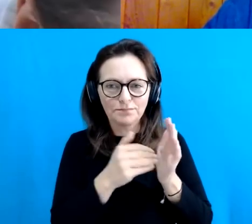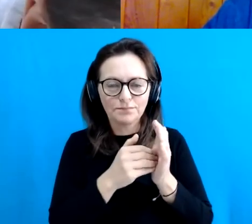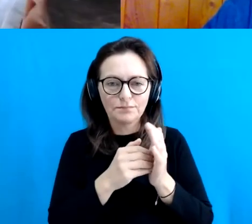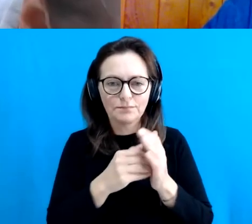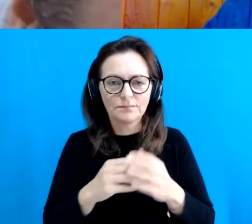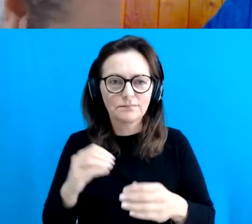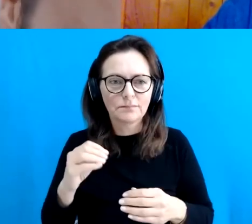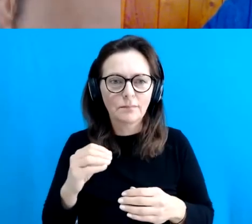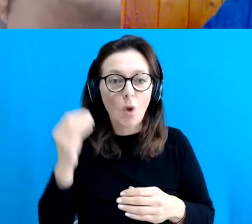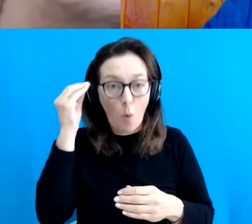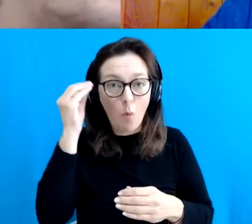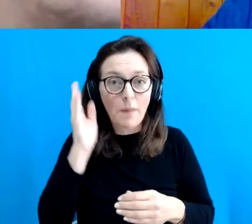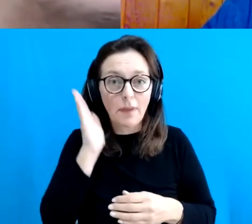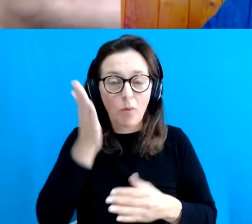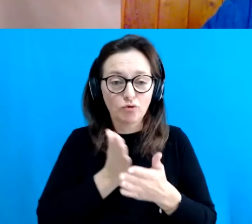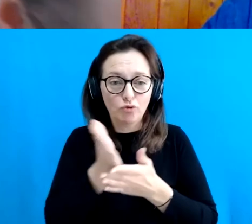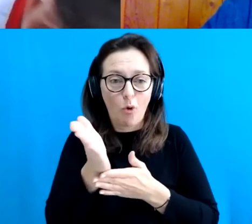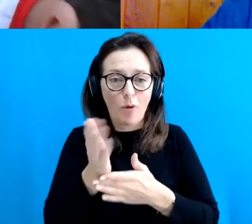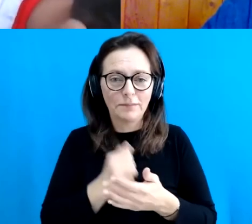Upam, da bo šlo.